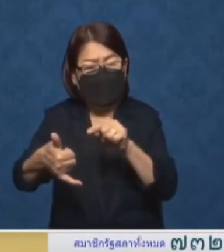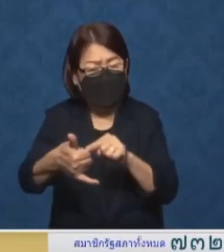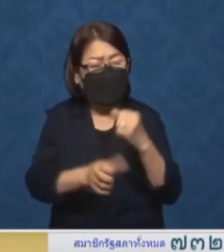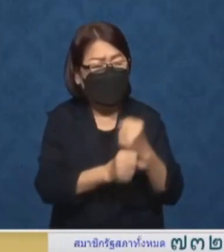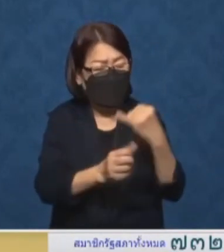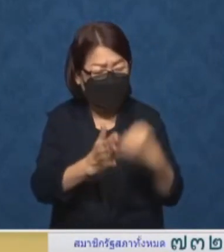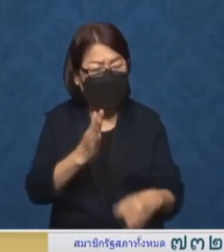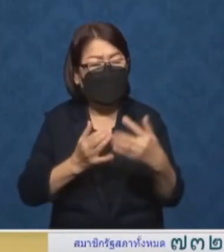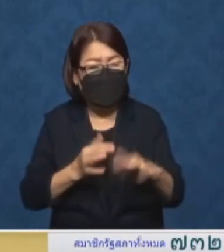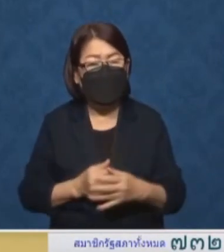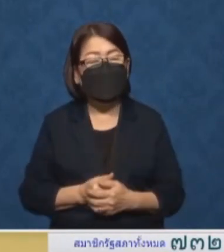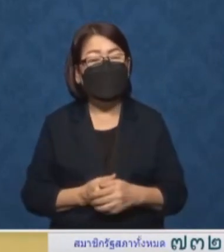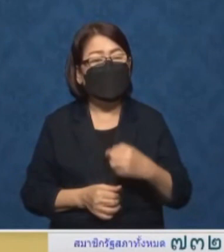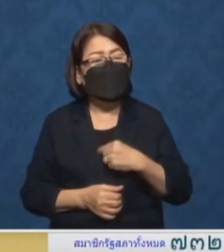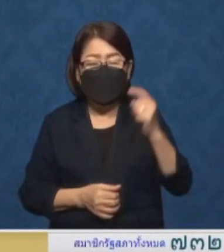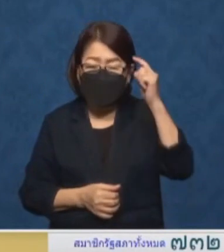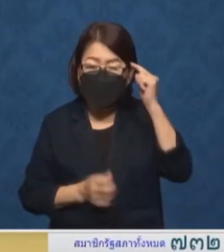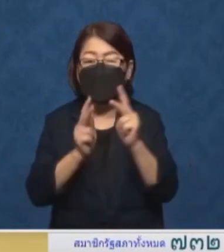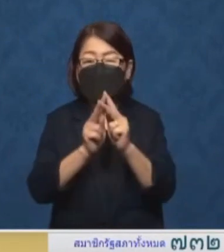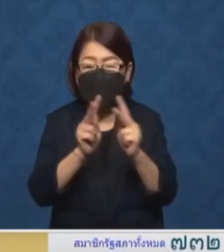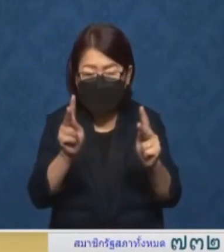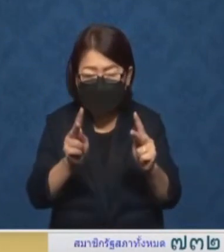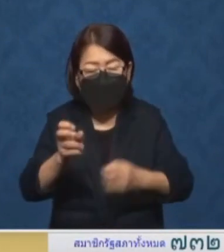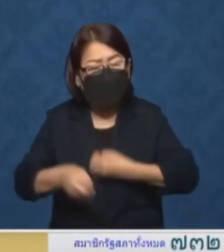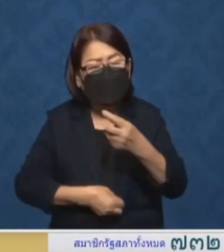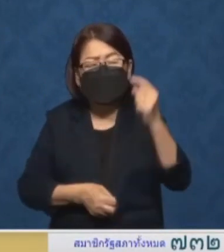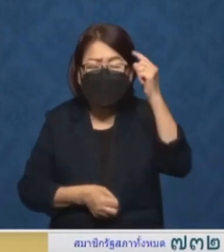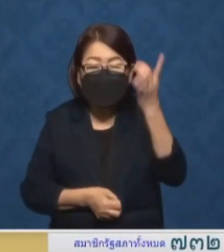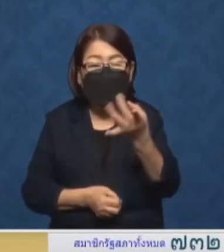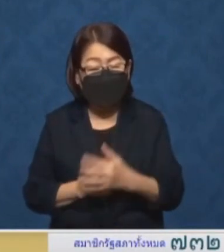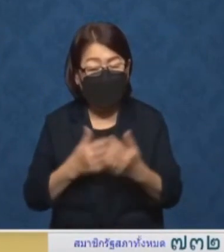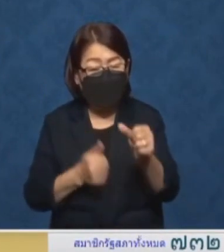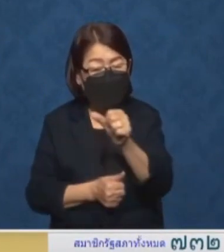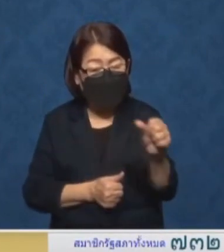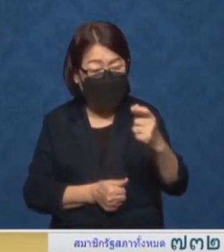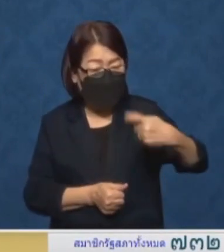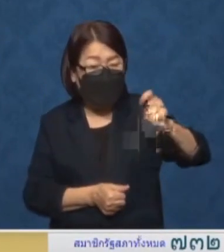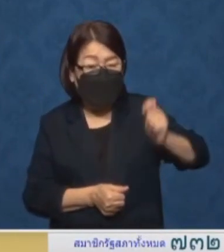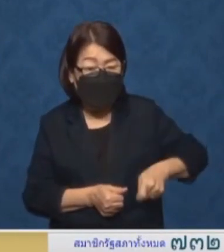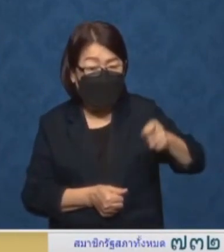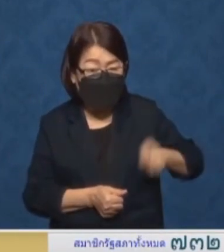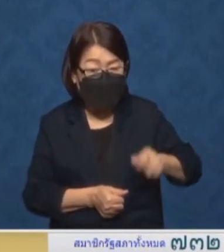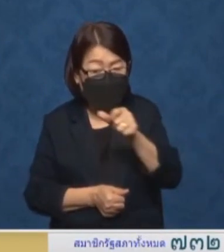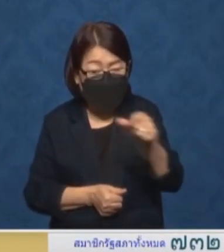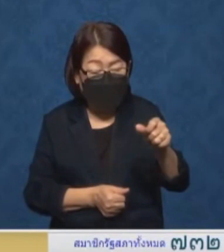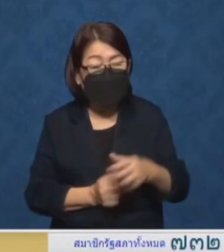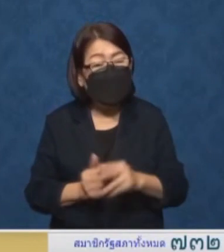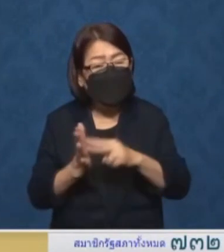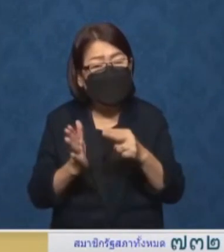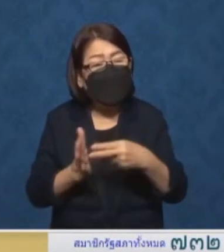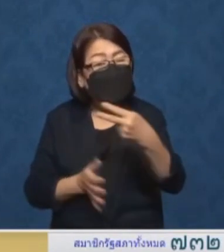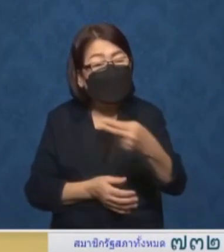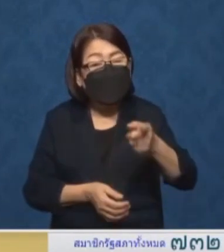กรรมการประธานว่าการที่ท่านตัดศาลว่าเมื่อศาล เห็นสมควร